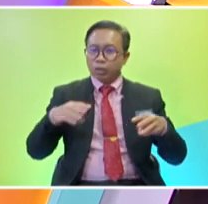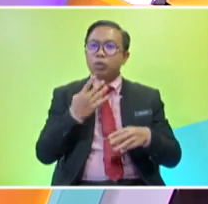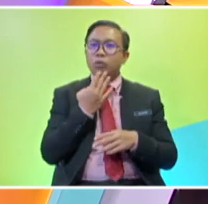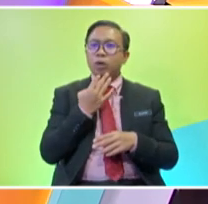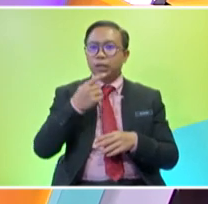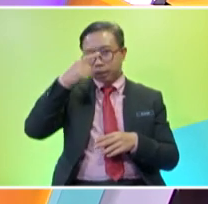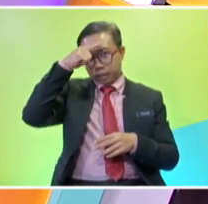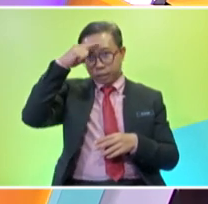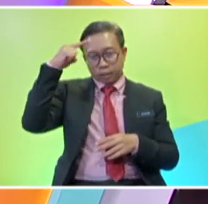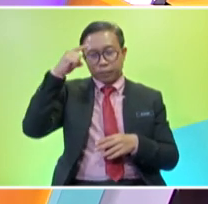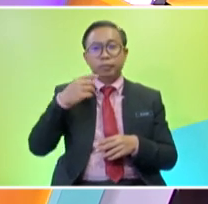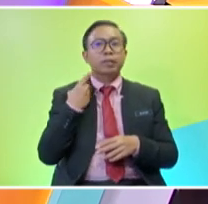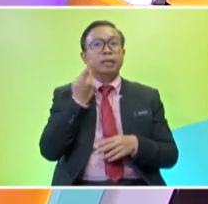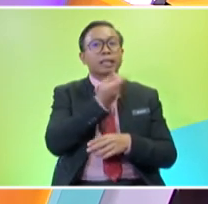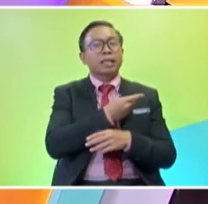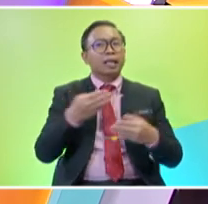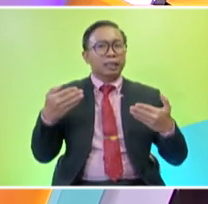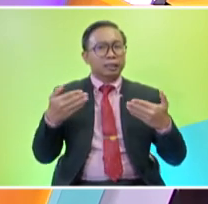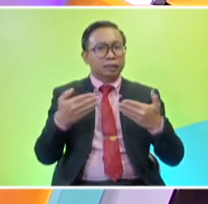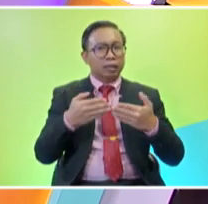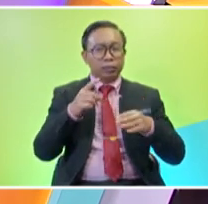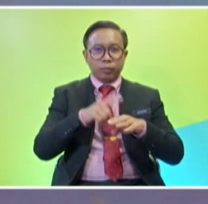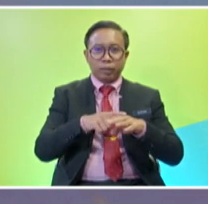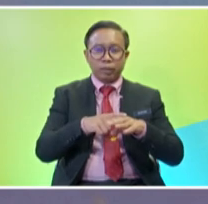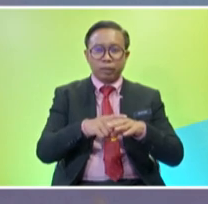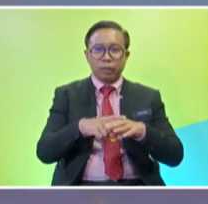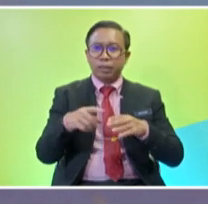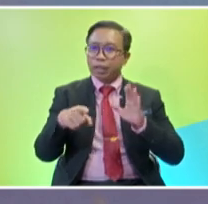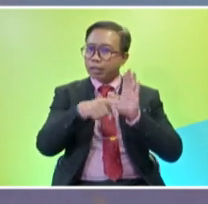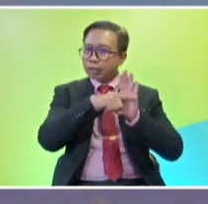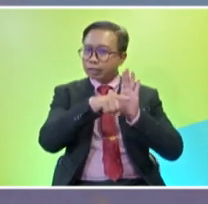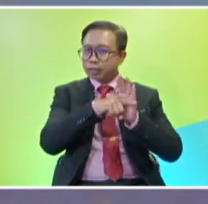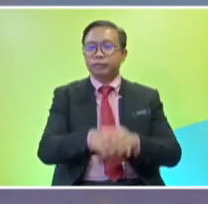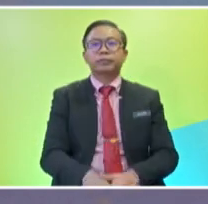hitam Oke kita sambungkan pada Terminal negatif